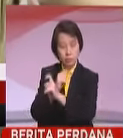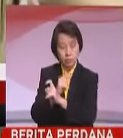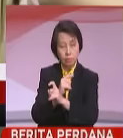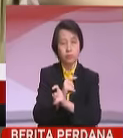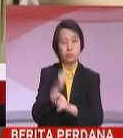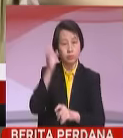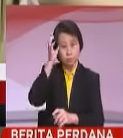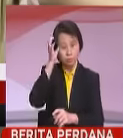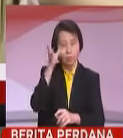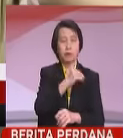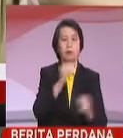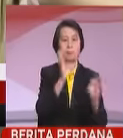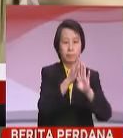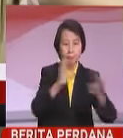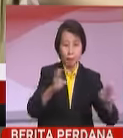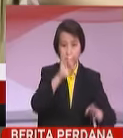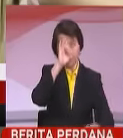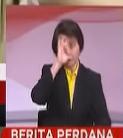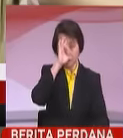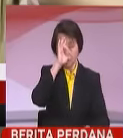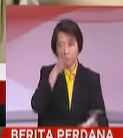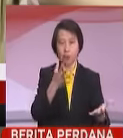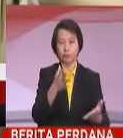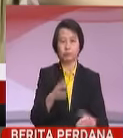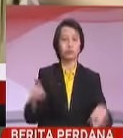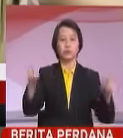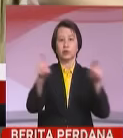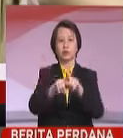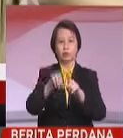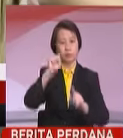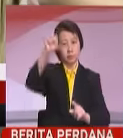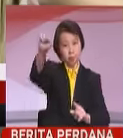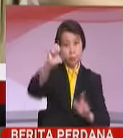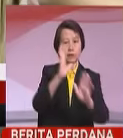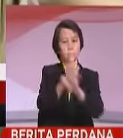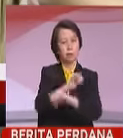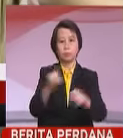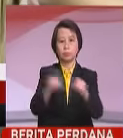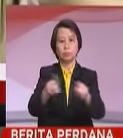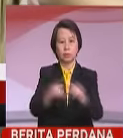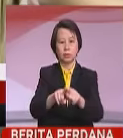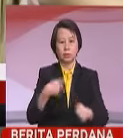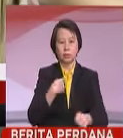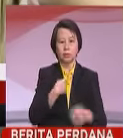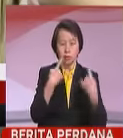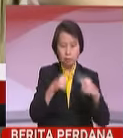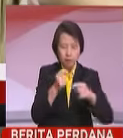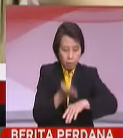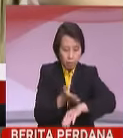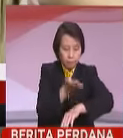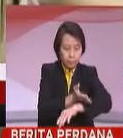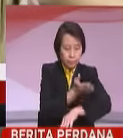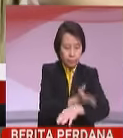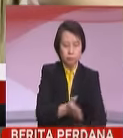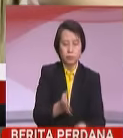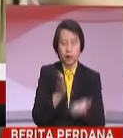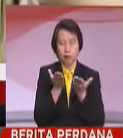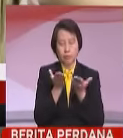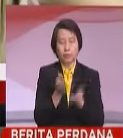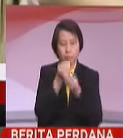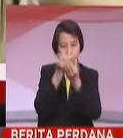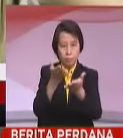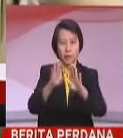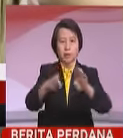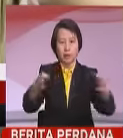Tamil. Begitu juga untuk Sabah dan Sarawak, kita sedang baiki penyampaian dalam bahasa